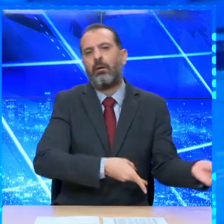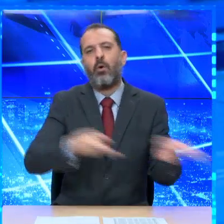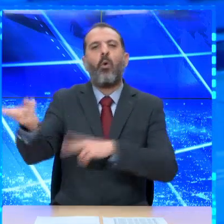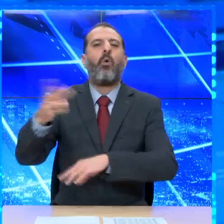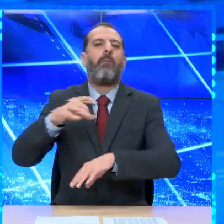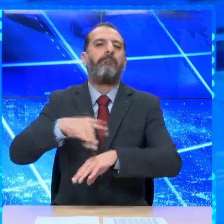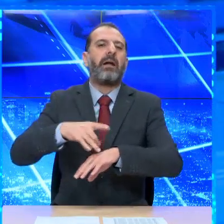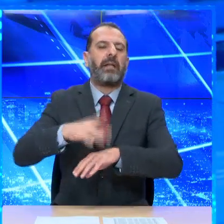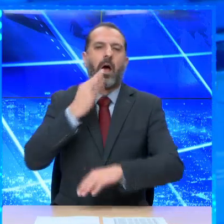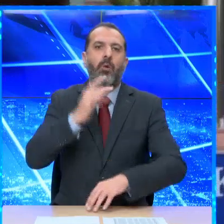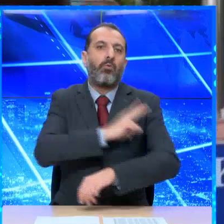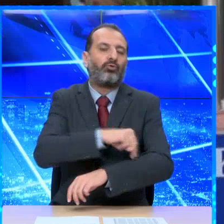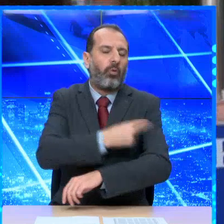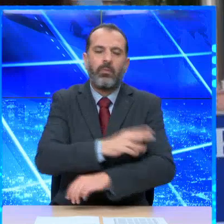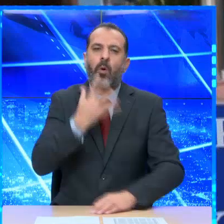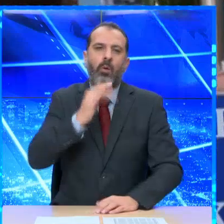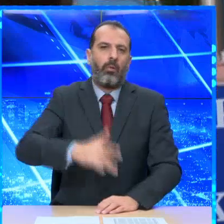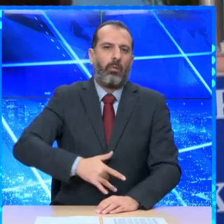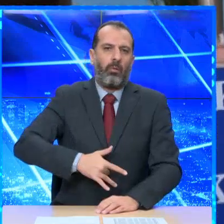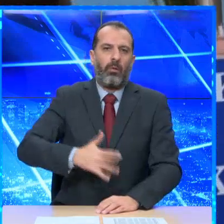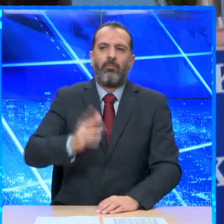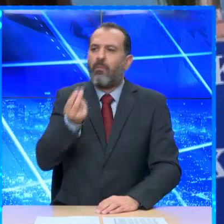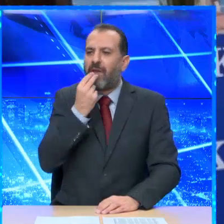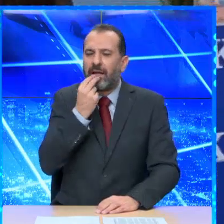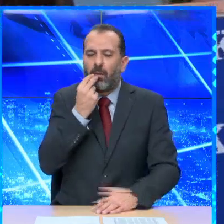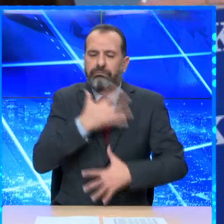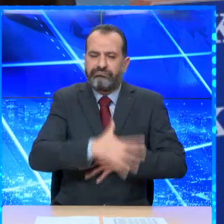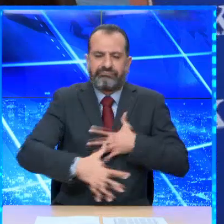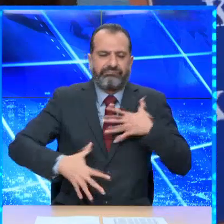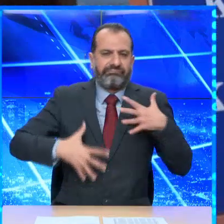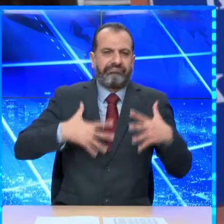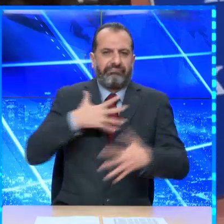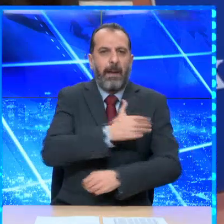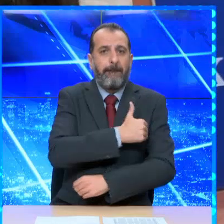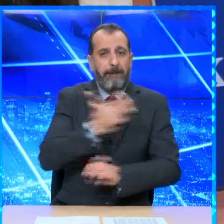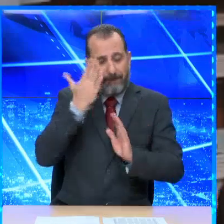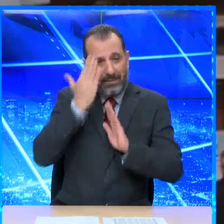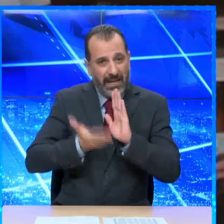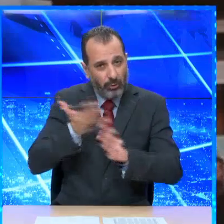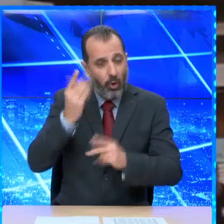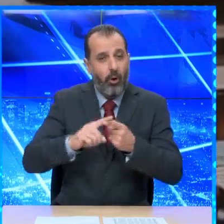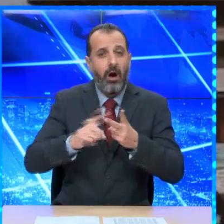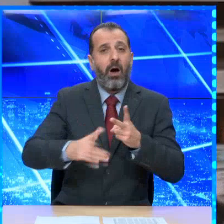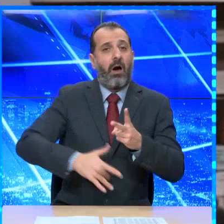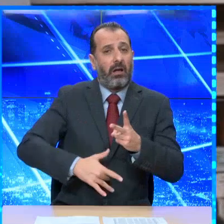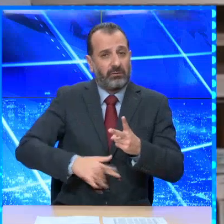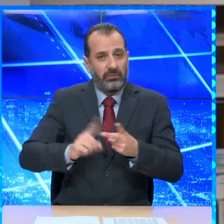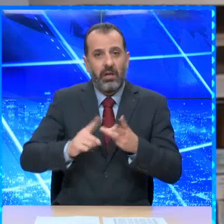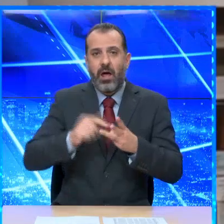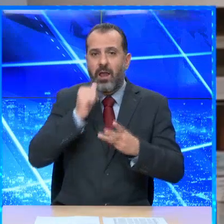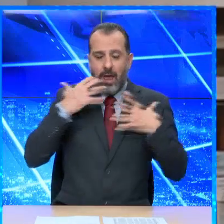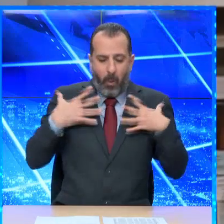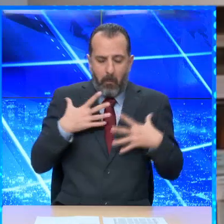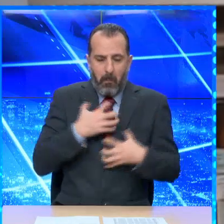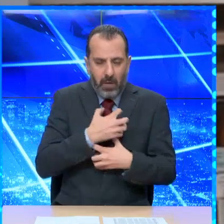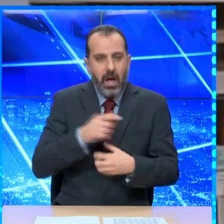διαταραχές και αφυδάτωση. Ευτυχώς βρίσκονται εκτός κινδύνου, όπως μαθαίνουμε. Όπως ανέφερε ο διοικητής της 6ης Υγειονομικής Περιφέρειας, ο